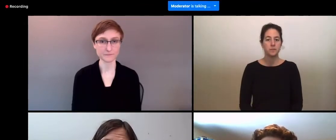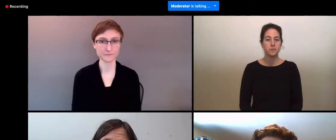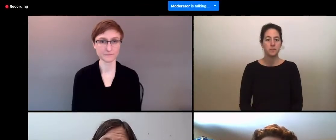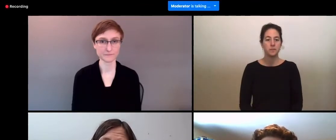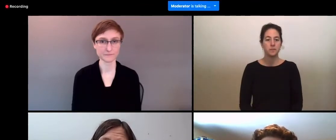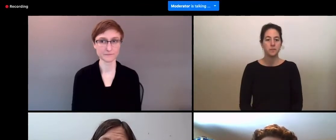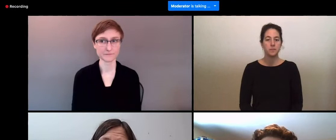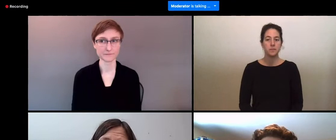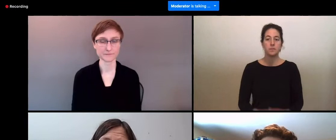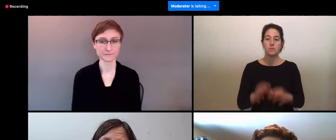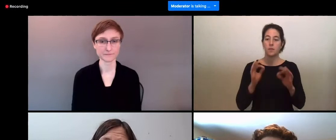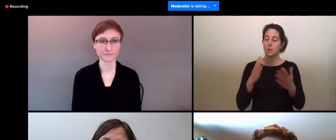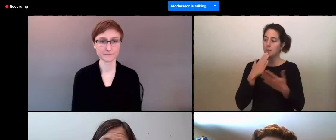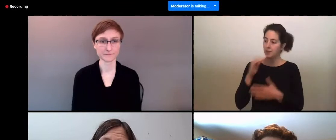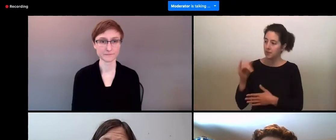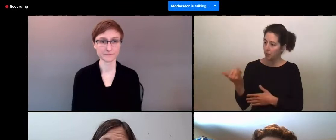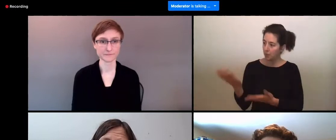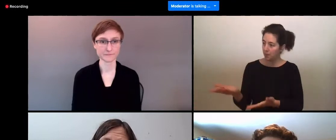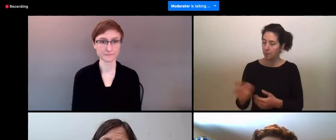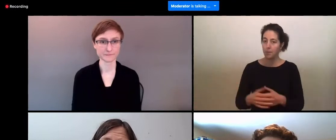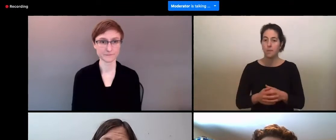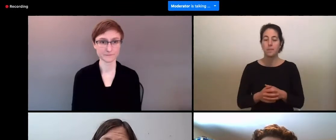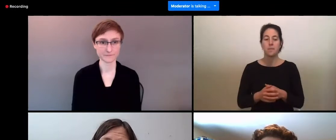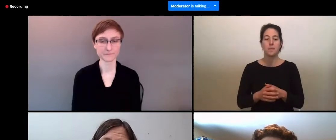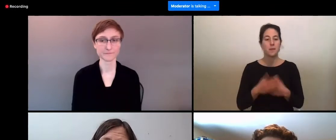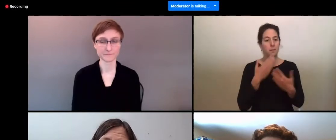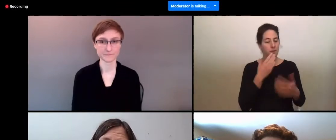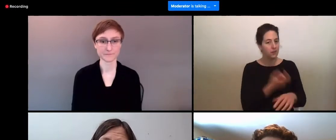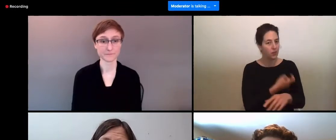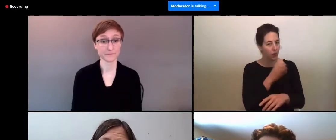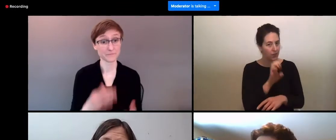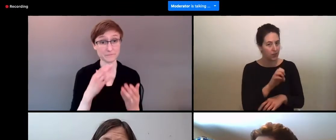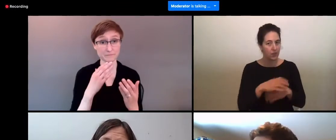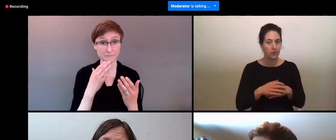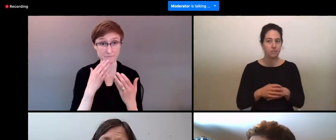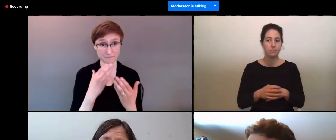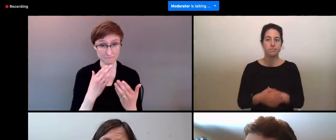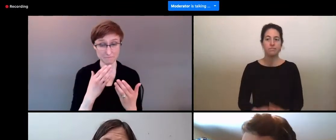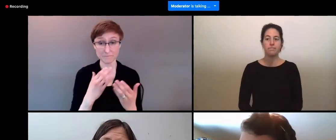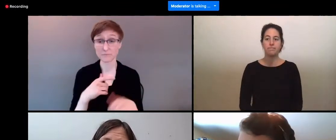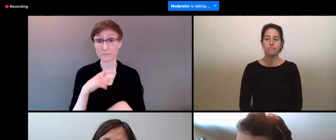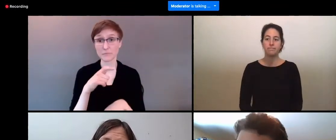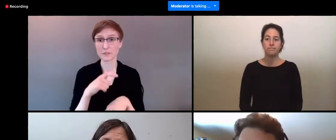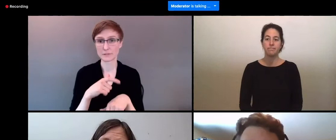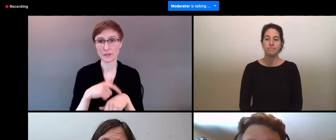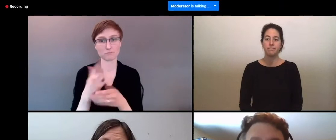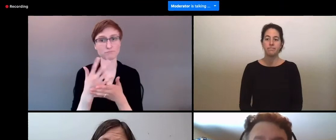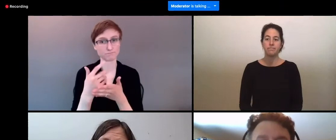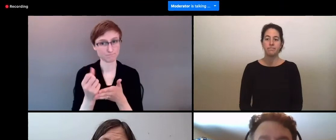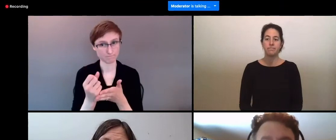Parfait. Merci, Jérôme. Thank you, Dr. Etchès. That's all the time we have for today. C'est tout le temps dont